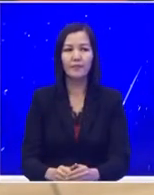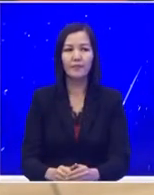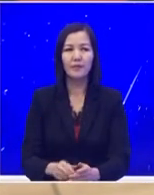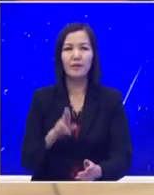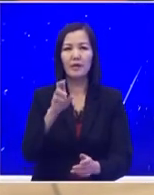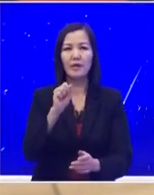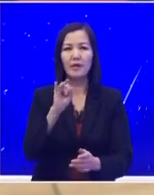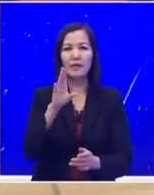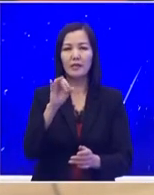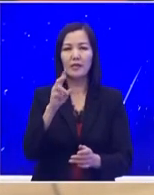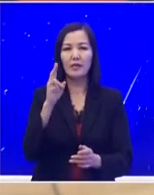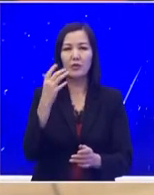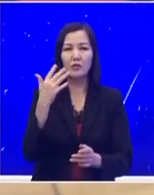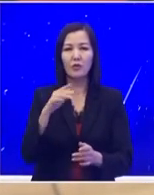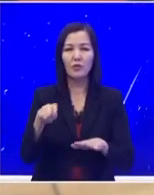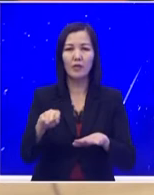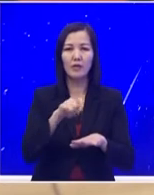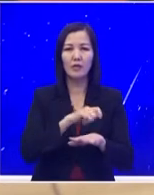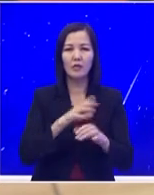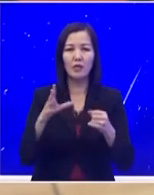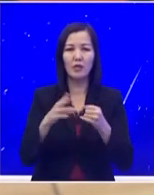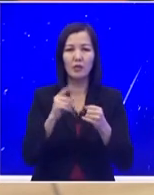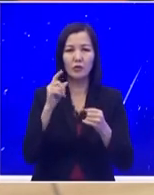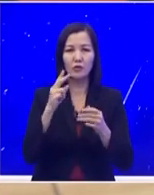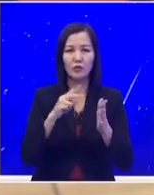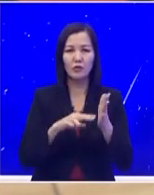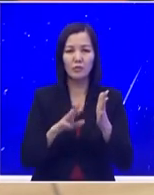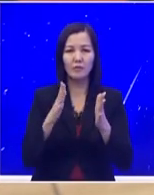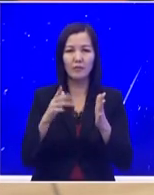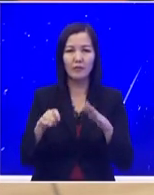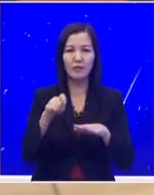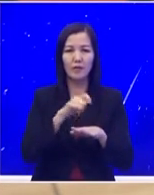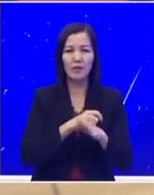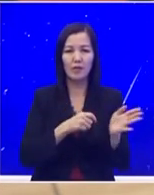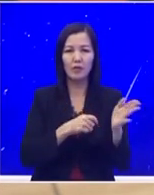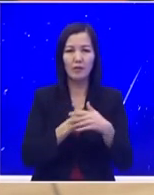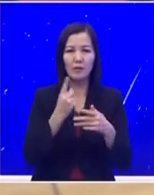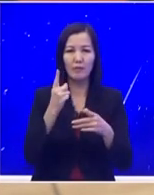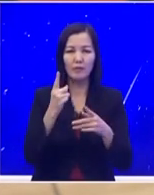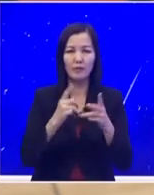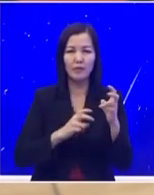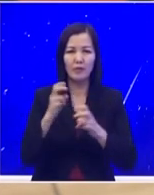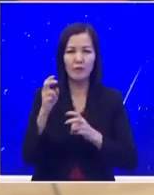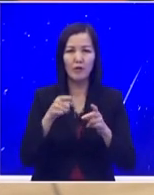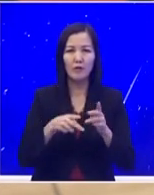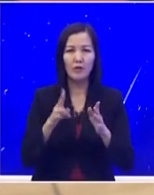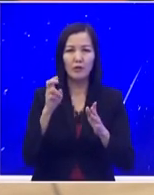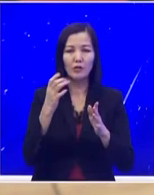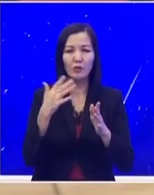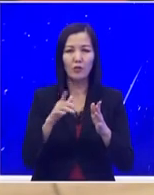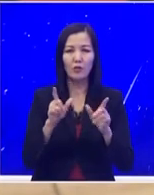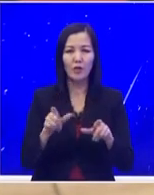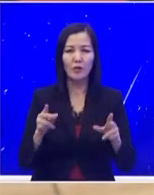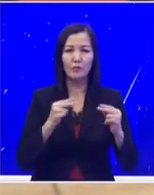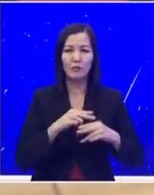Кайсери қаласында 250 мың шаршы метр жерде 175 мың шаршы метрлік жабық бір зауыттың өзінде 1750 адам жұмыс